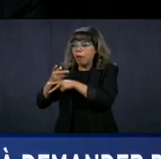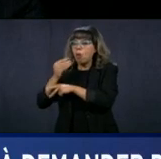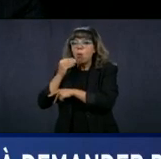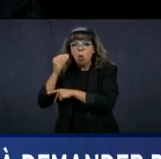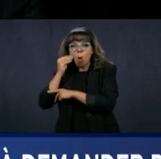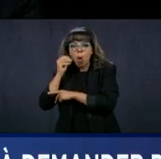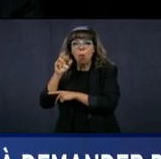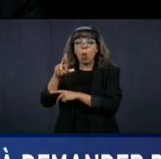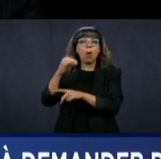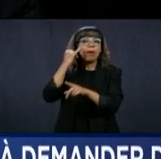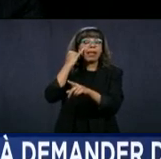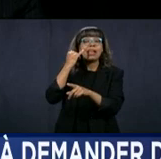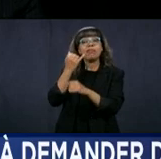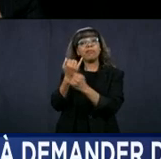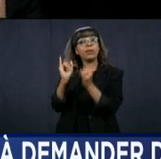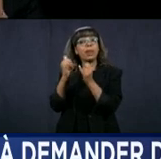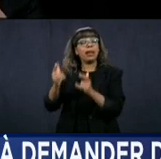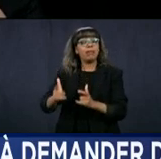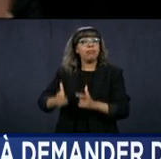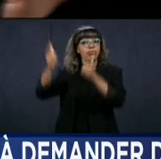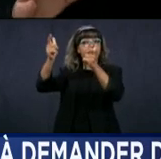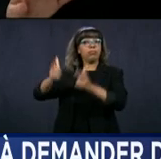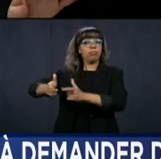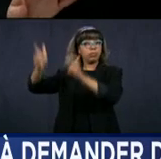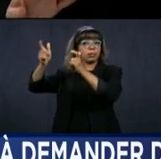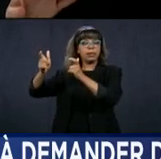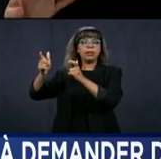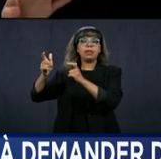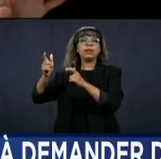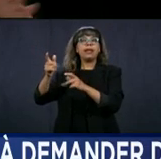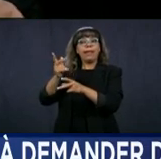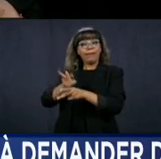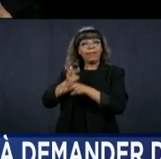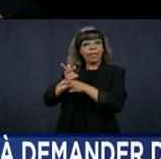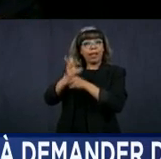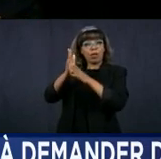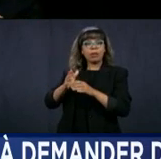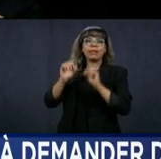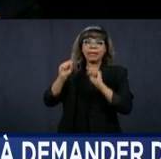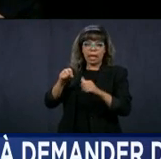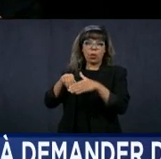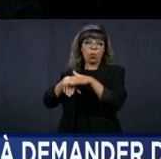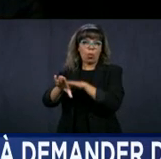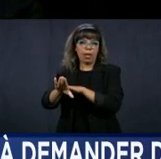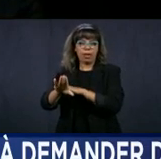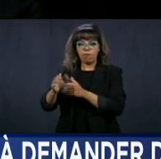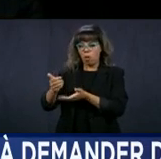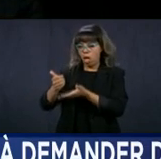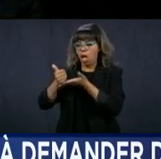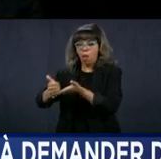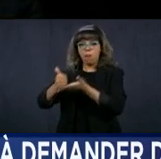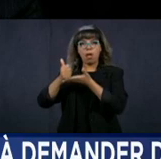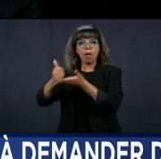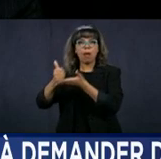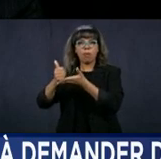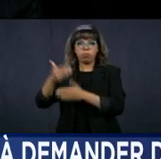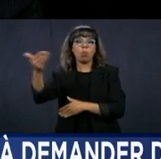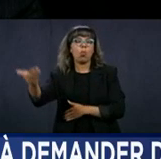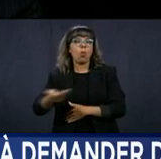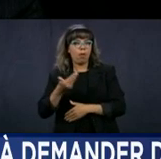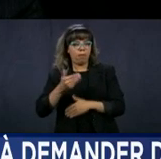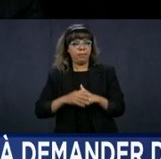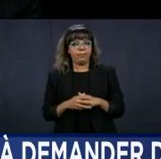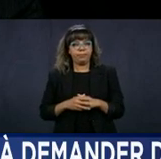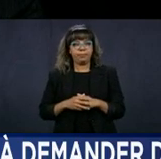dans tous les établissements où un proche aidant veut s'occuper d'un membre de sa famille, un proche. C'est le principe qui nous guide.